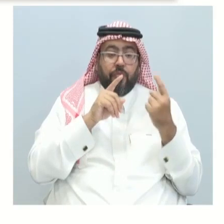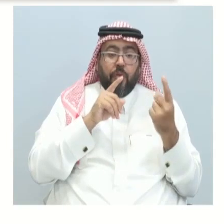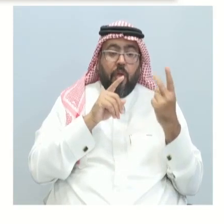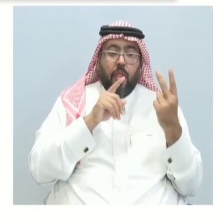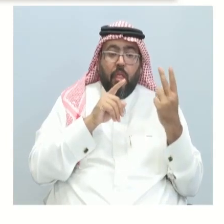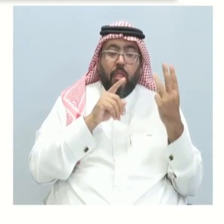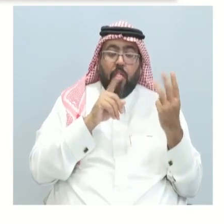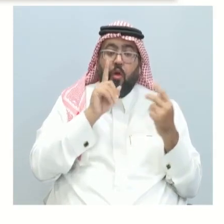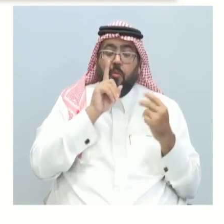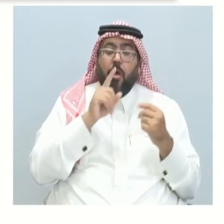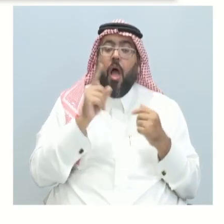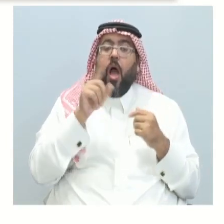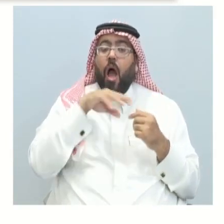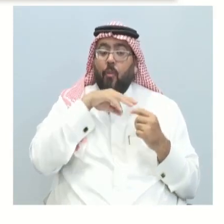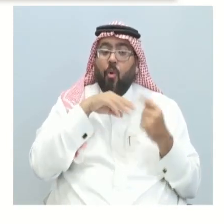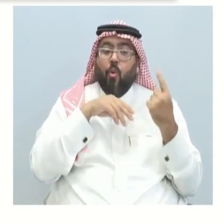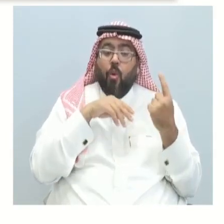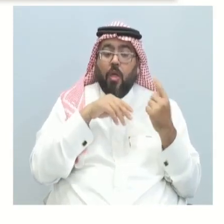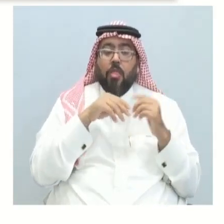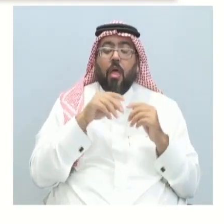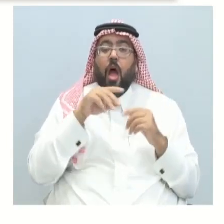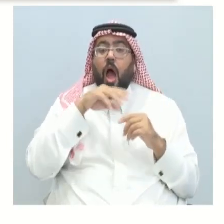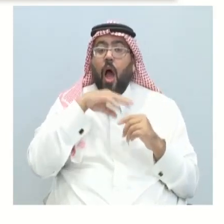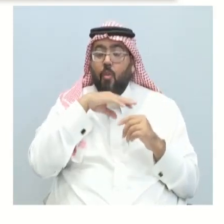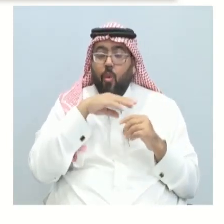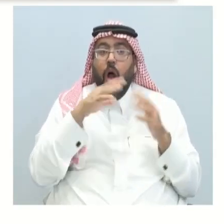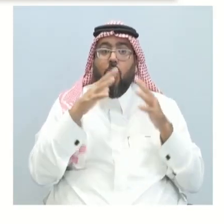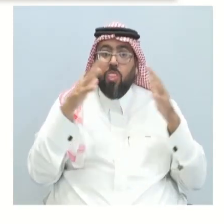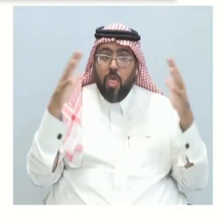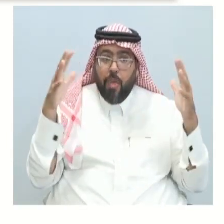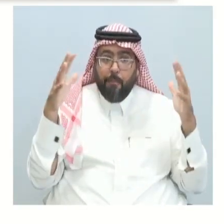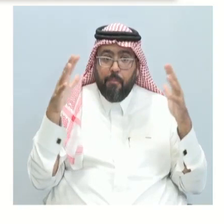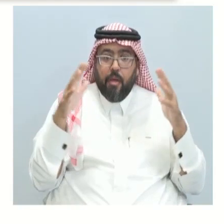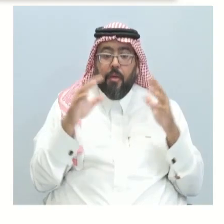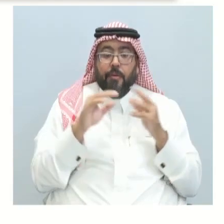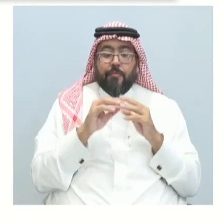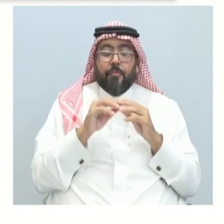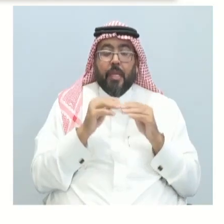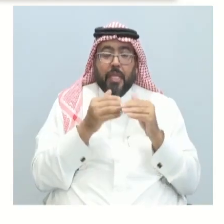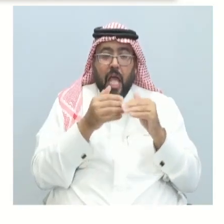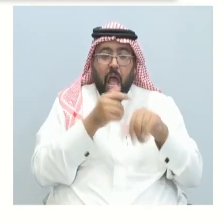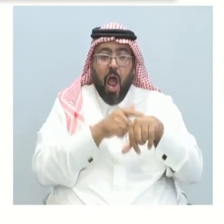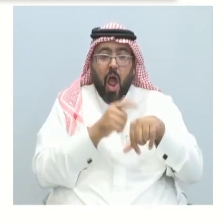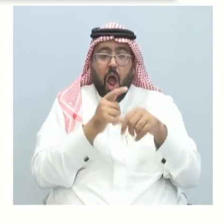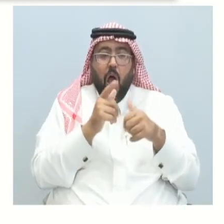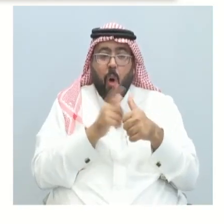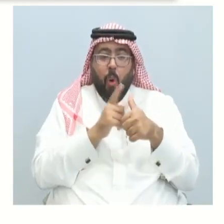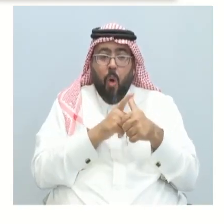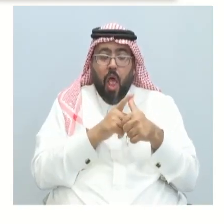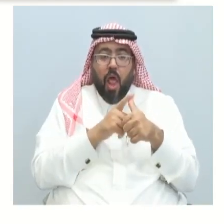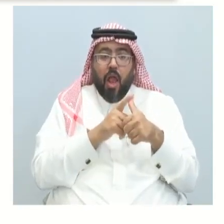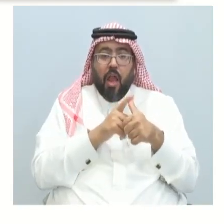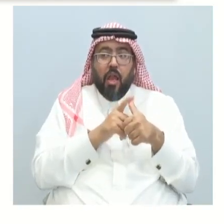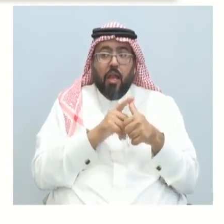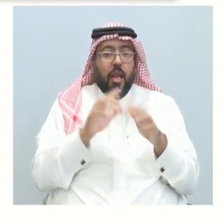بر الاب ما عظم حقه هنا سؤال لماذا قدم حق الام على حق الاب لماذا